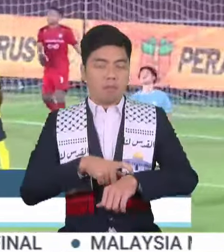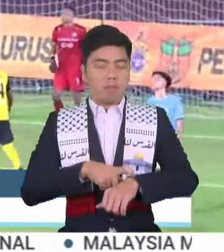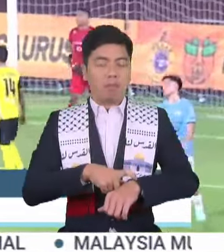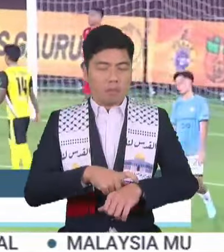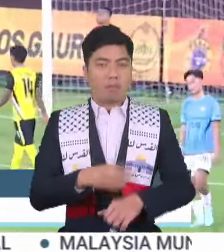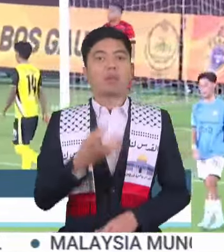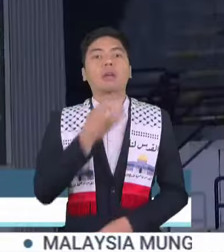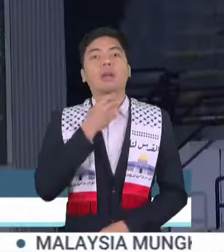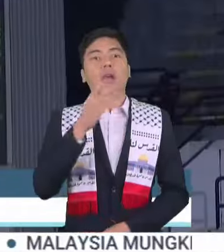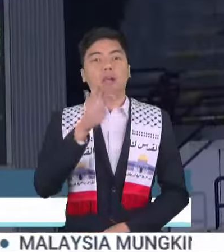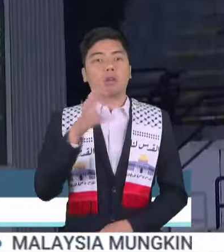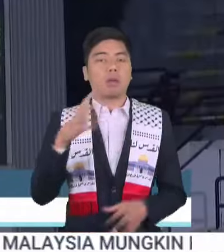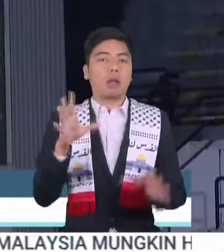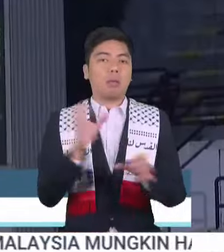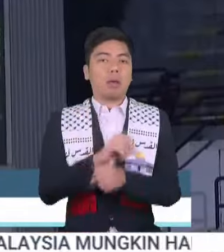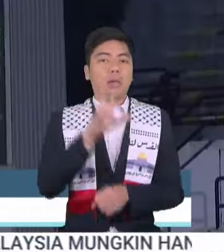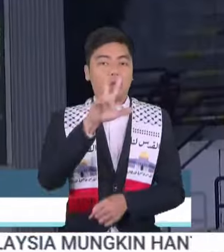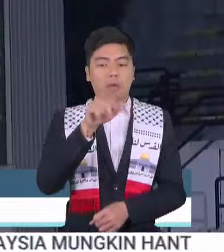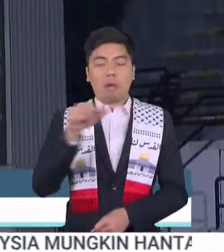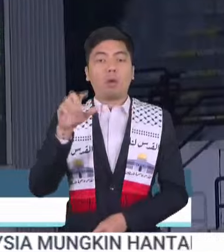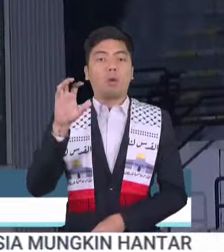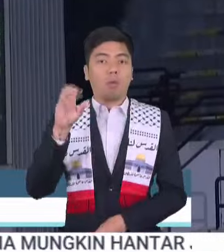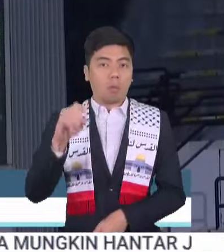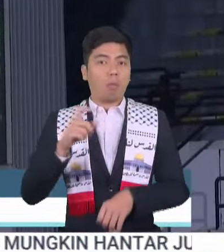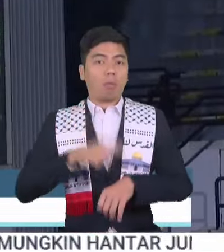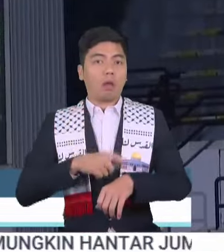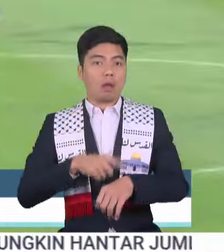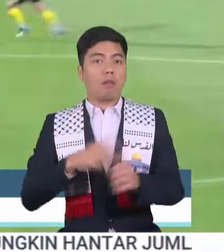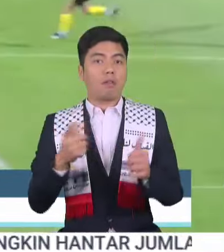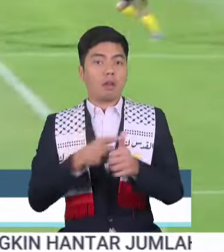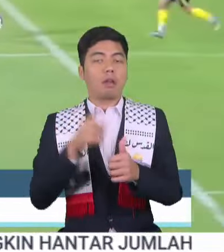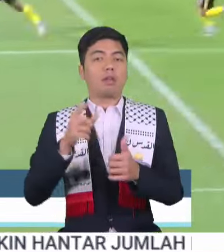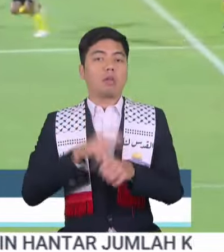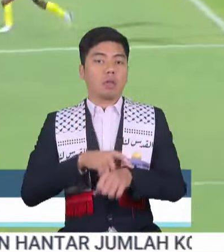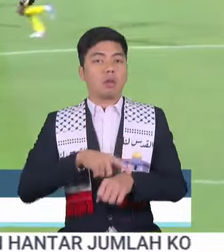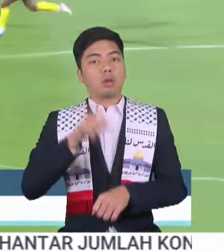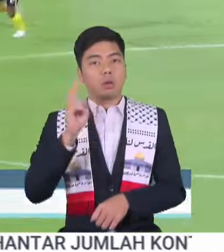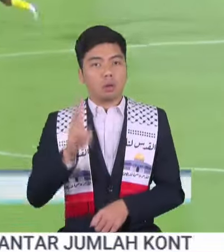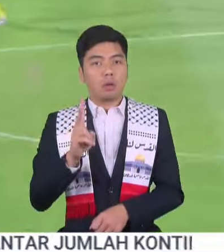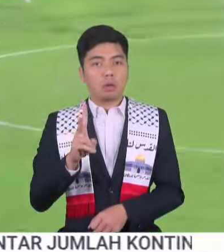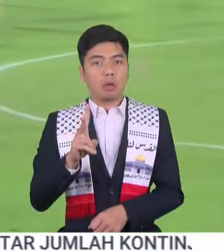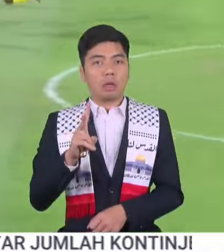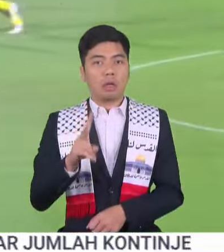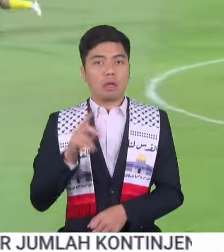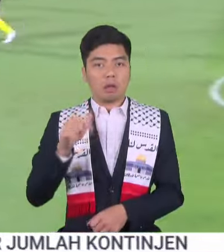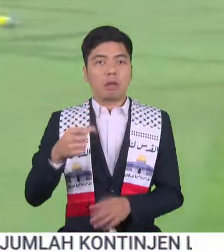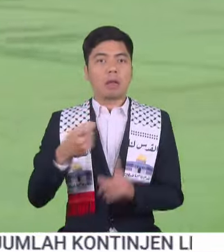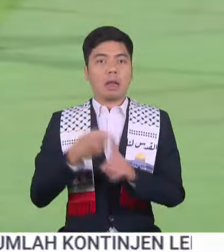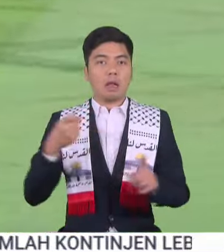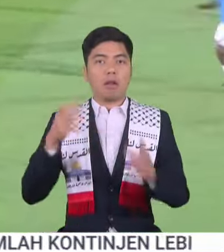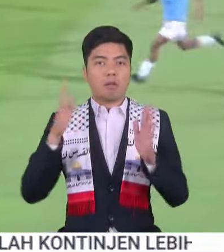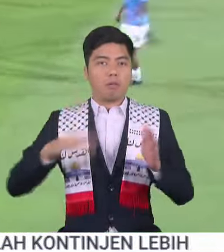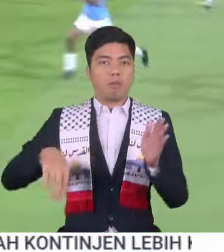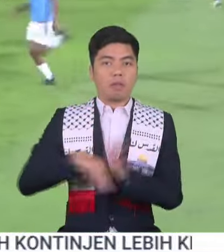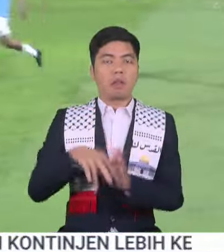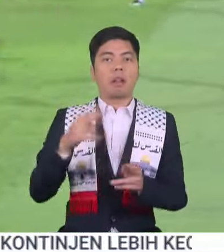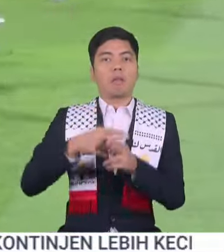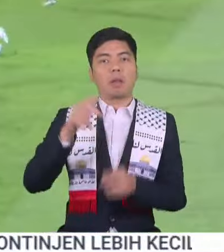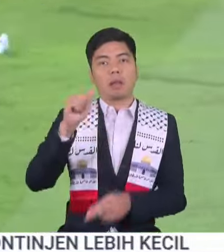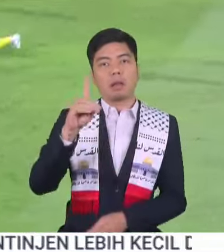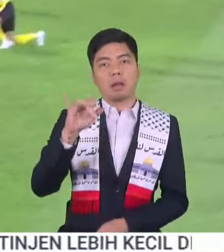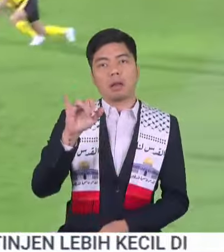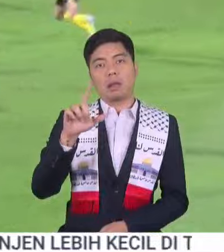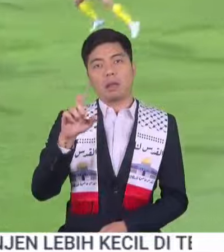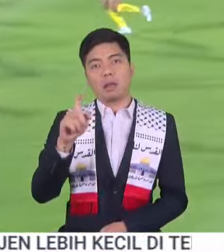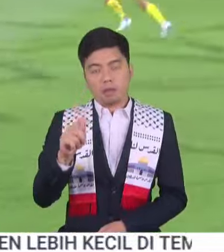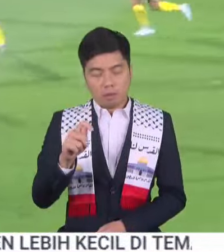FC melengkapkan jaringan 3-0 pada separuh masa kedua menerusi tonggak import dari Kyrgyzstan, Adelaide Kani Bekov. Selepas